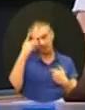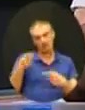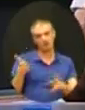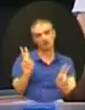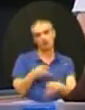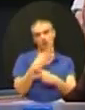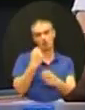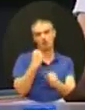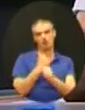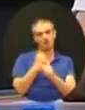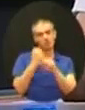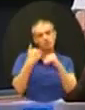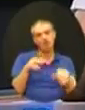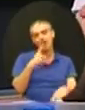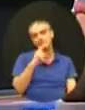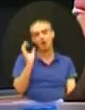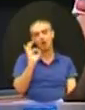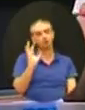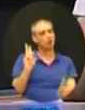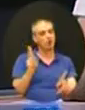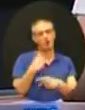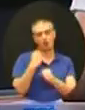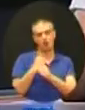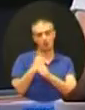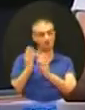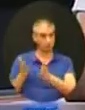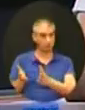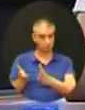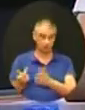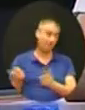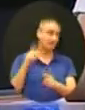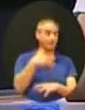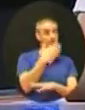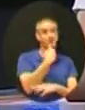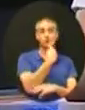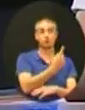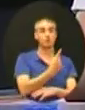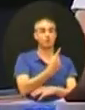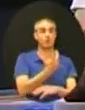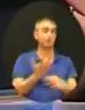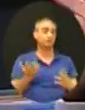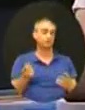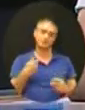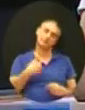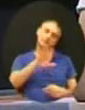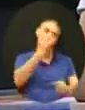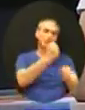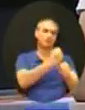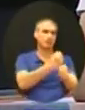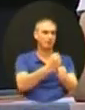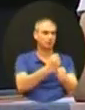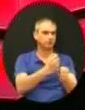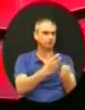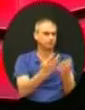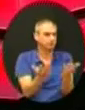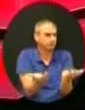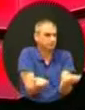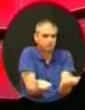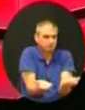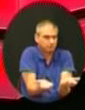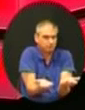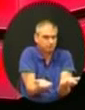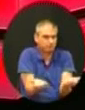בך כנכה 100% אי כושר הסתכרות, ואותה מדינה אומרת, לך תעבוד. Mm-hmm.